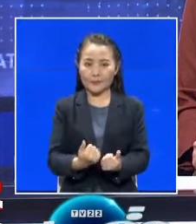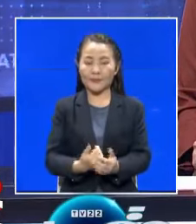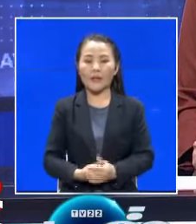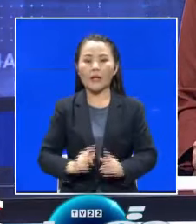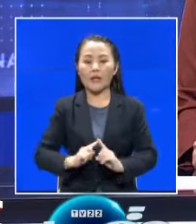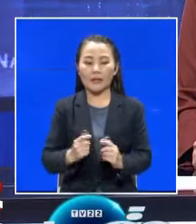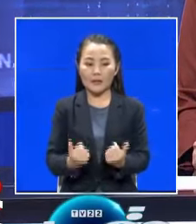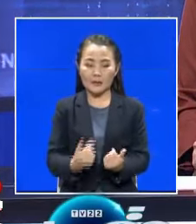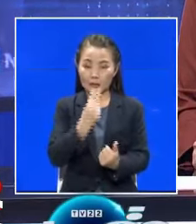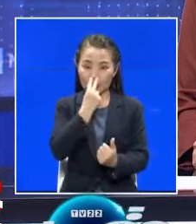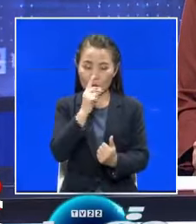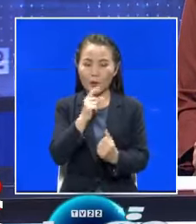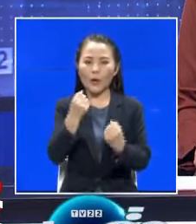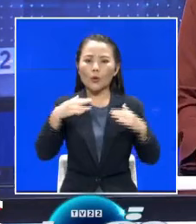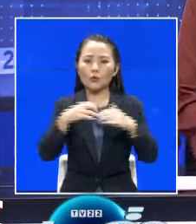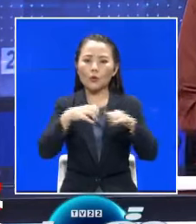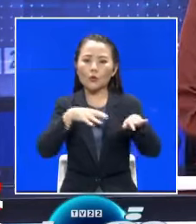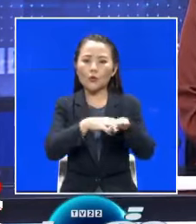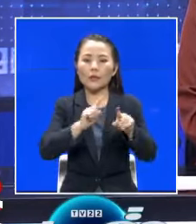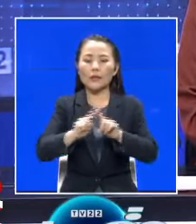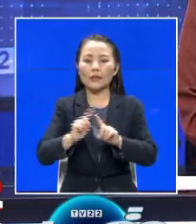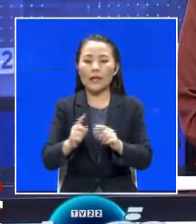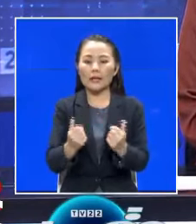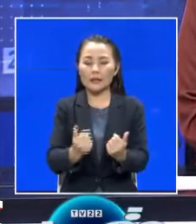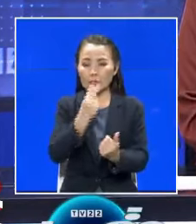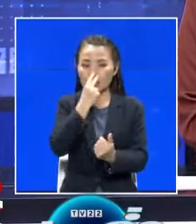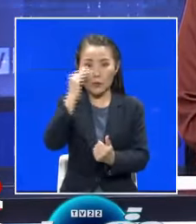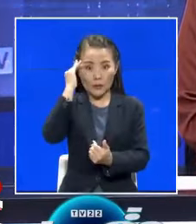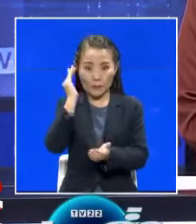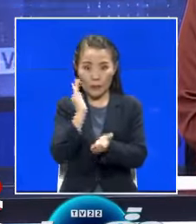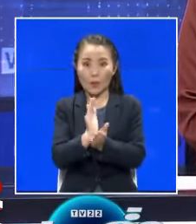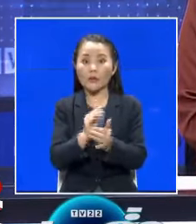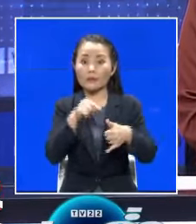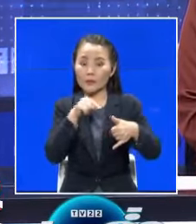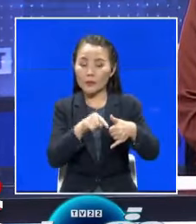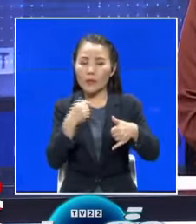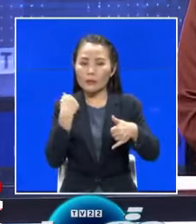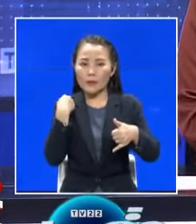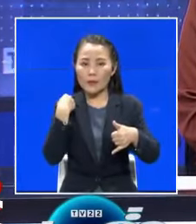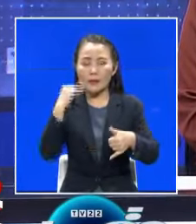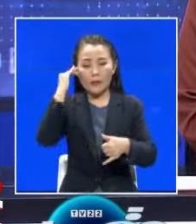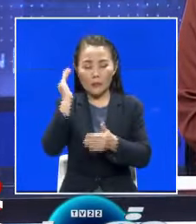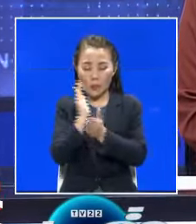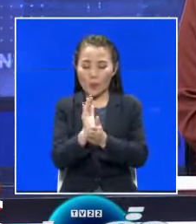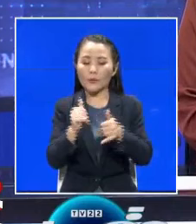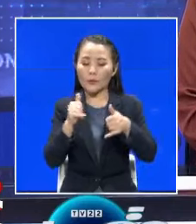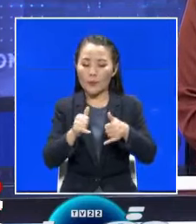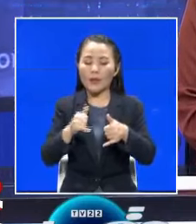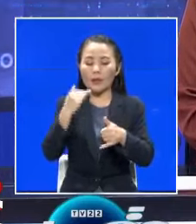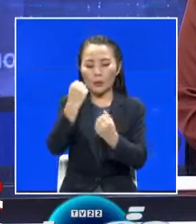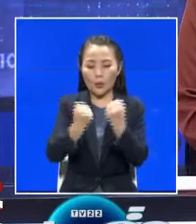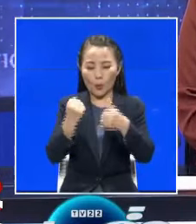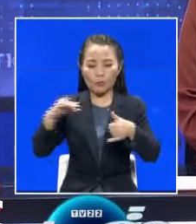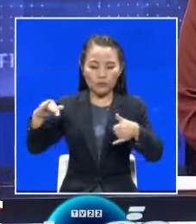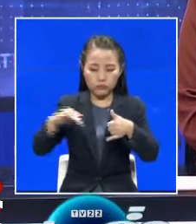งนี้ค่ะพาคุณผู้ชมไปดูอุบัติเหตุสลดที่เกิดขึ้นกับจ่าสิบตำรวจท่านหนึ่งนะคะตั้งด่านเพื่อที่จะตรวจค